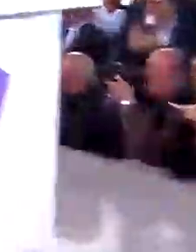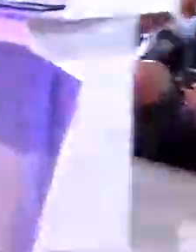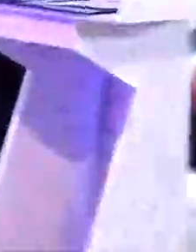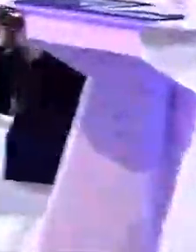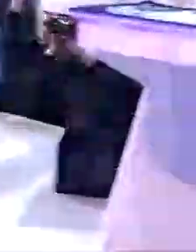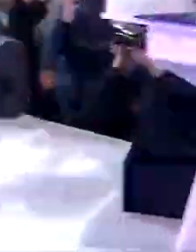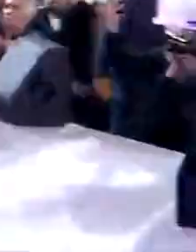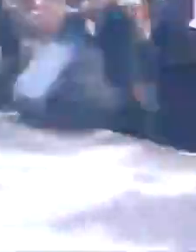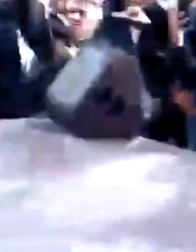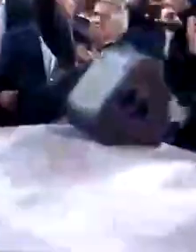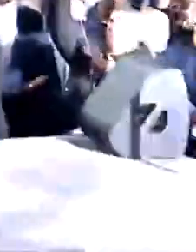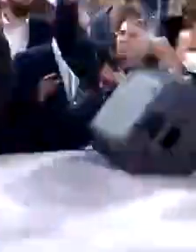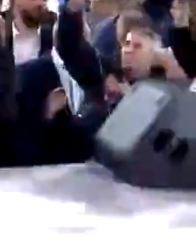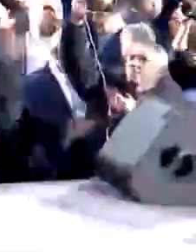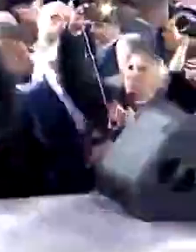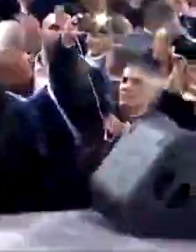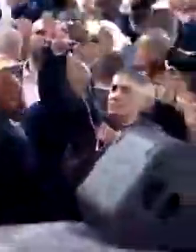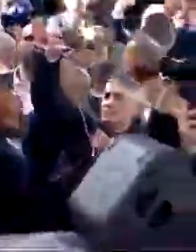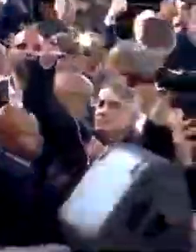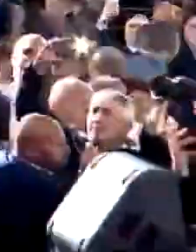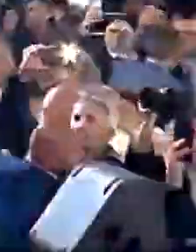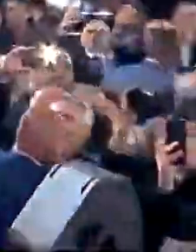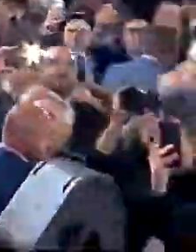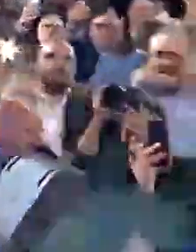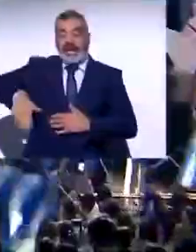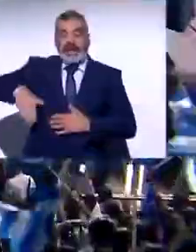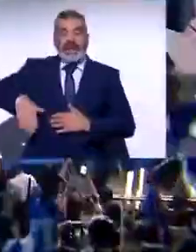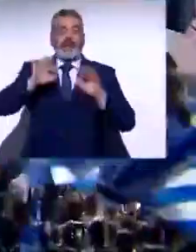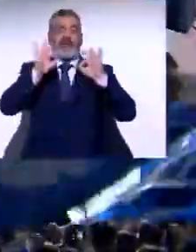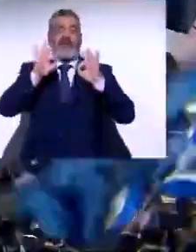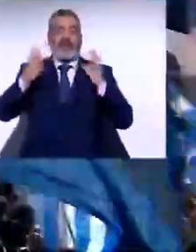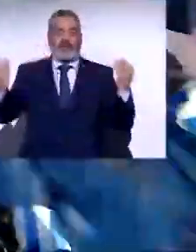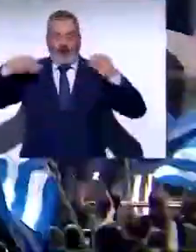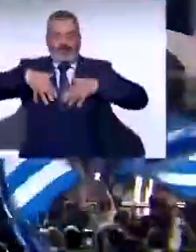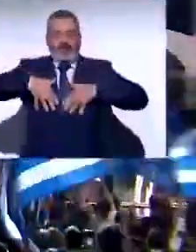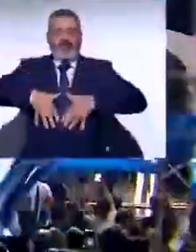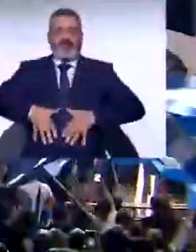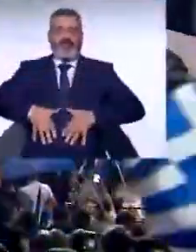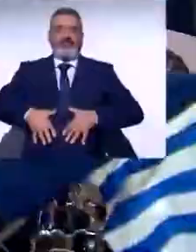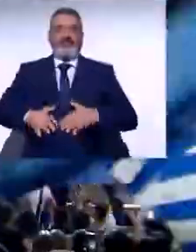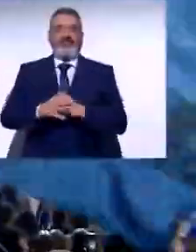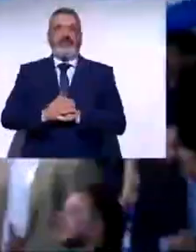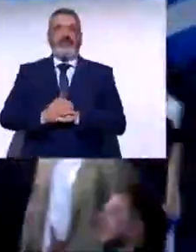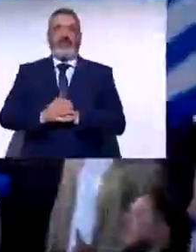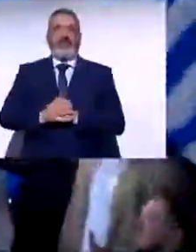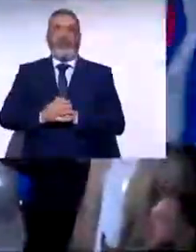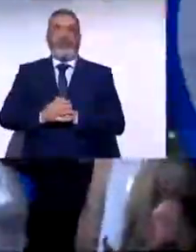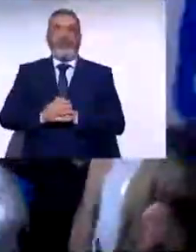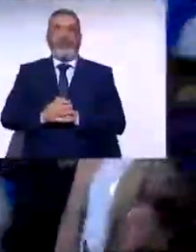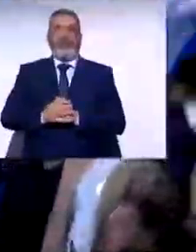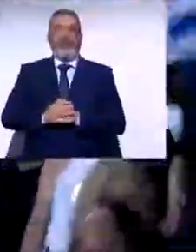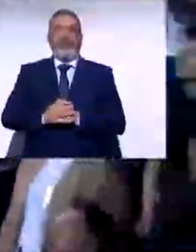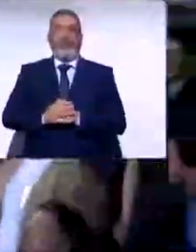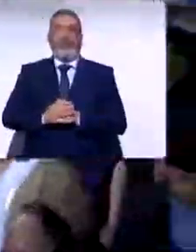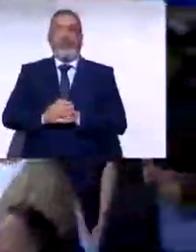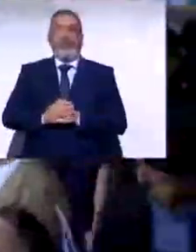La posta in gioco delle elezioni è la stabilità del governo del paese, ha dichiarato Mitsotakis, attaccando il partito di sinistra Syriza per il piano